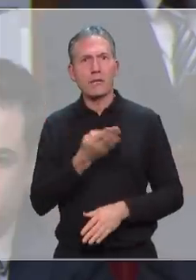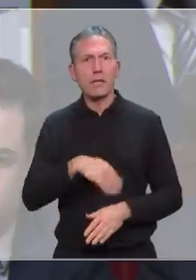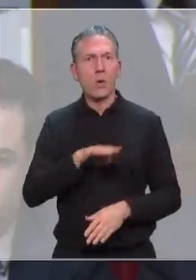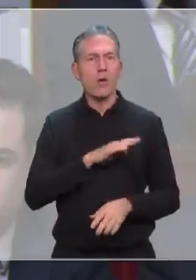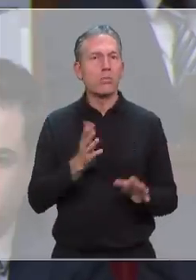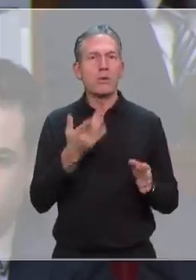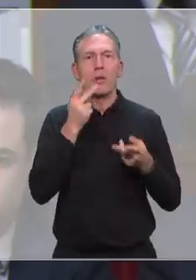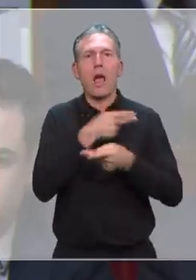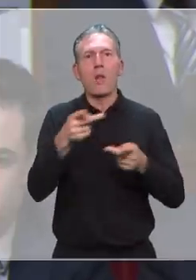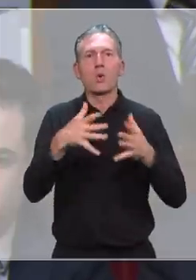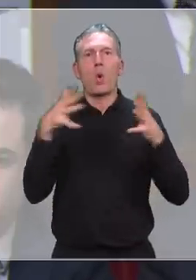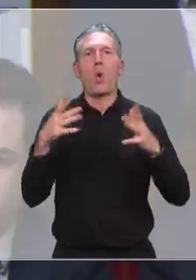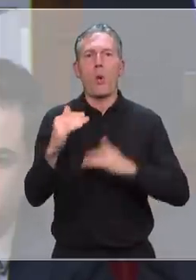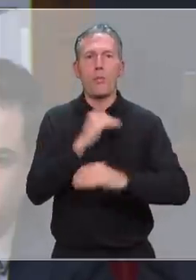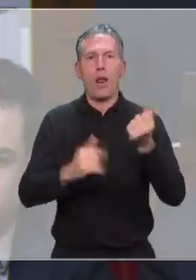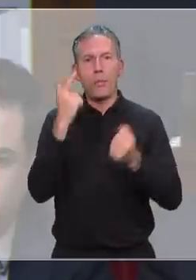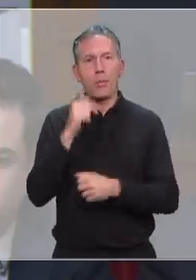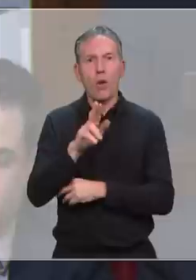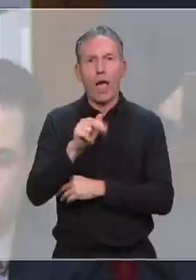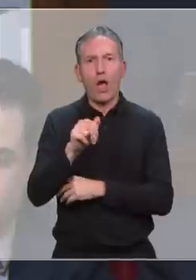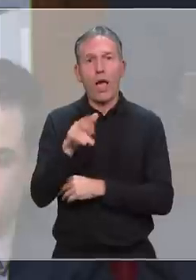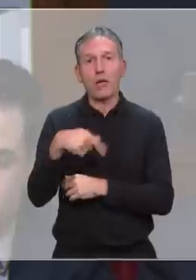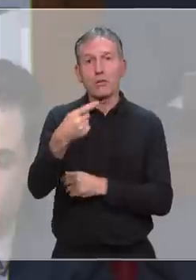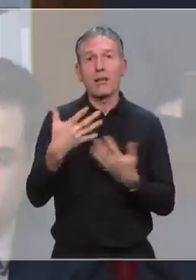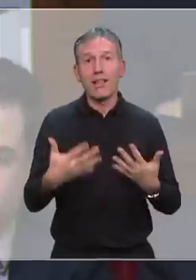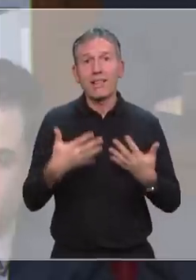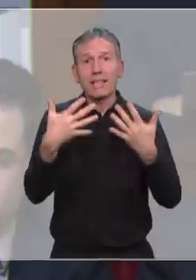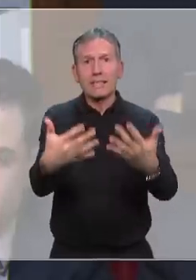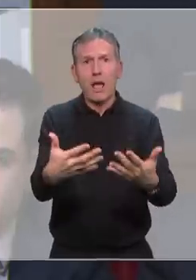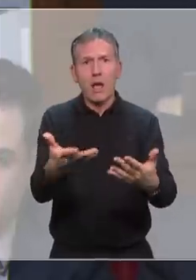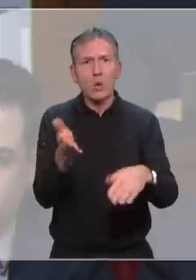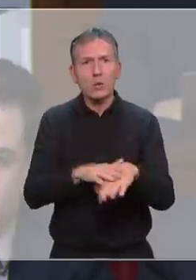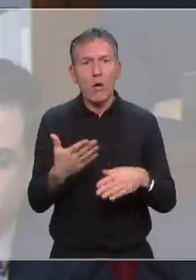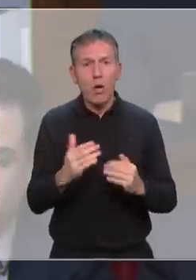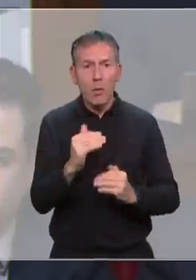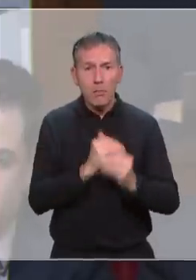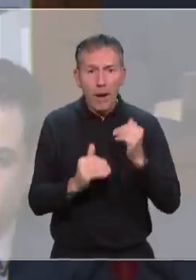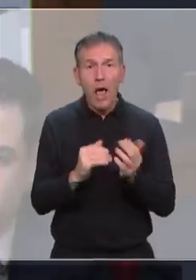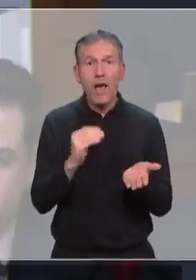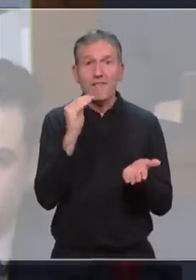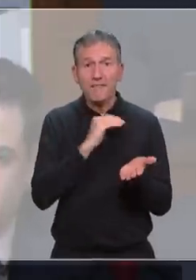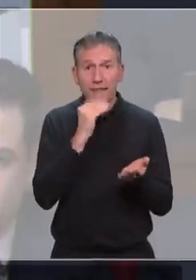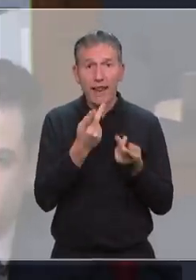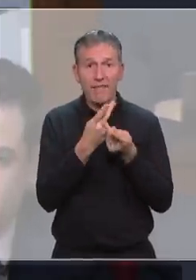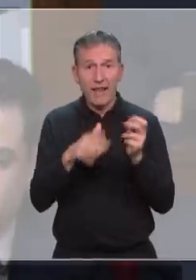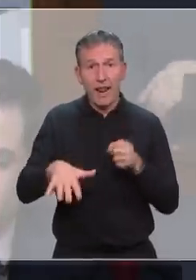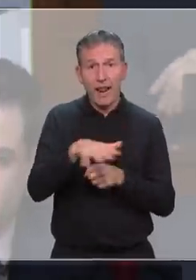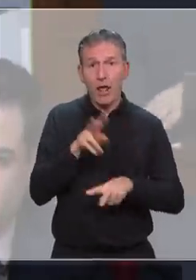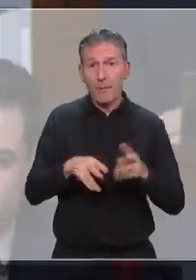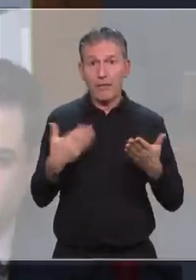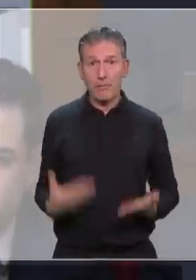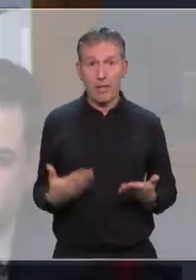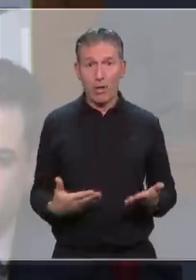en annonçant un grand plan de RER pour les métropoles dans 10 ans, au lieu de faire un grand plan urbain et rural pour le transport